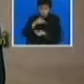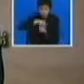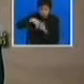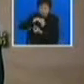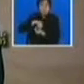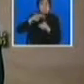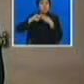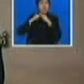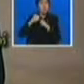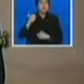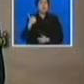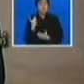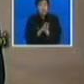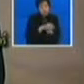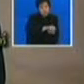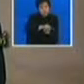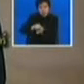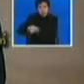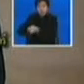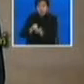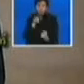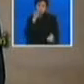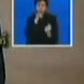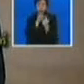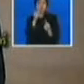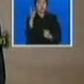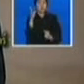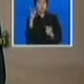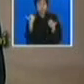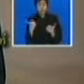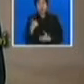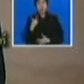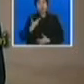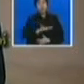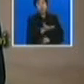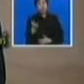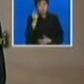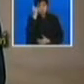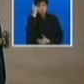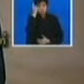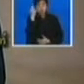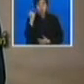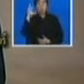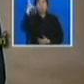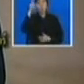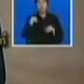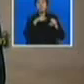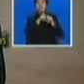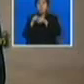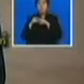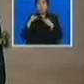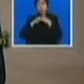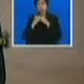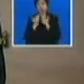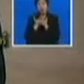จพอดีการจัดเก็บรายได้ก็ไม่เป็นไปตามเป้าหมายอันนี้ทุกคนก็คงเข้าใจอยู่แล้วเกิดขึ้นทั่วโลกก็ทำให้ช่วง